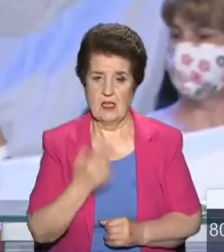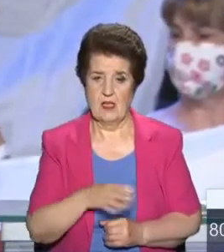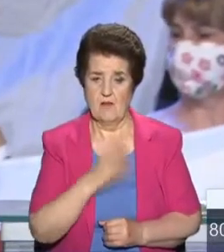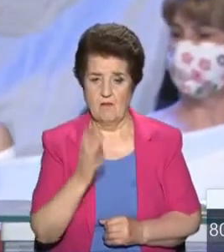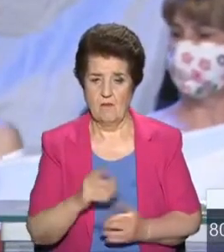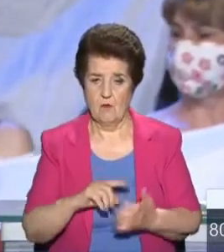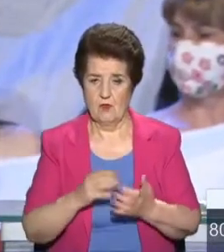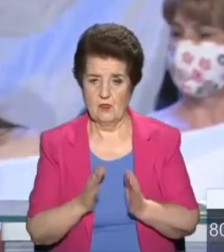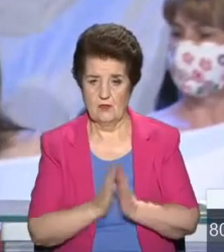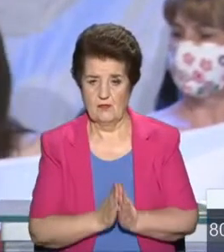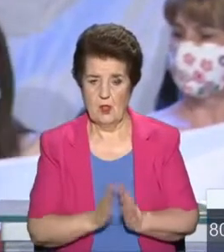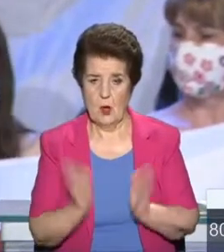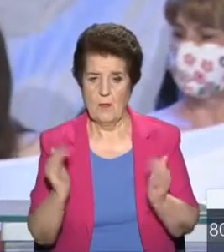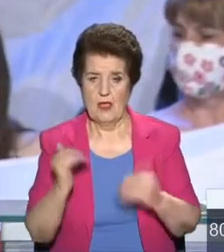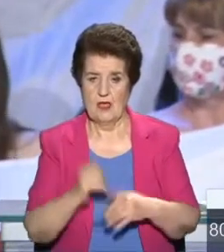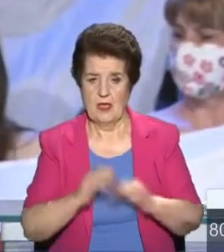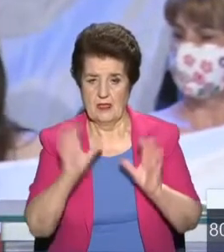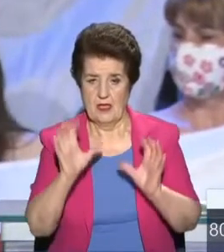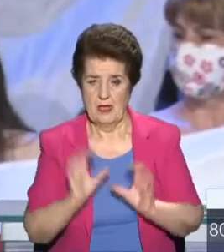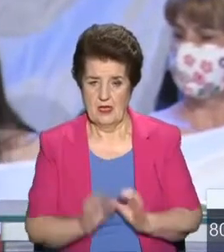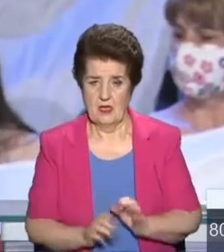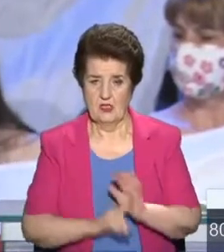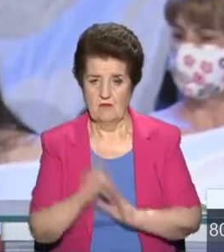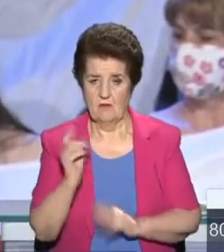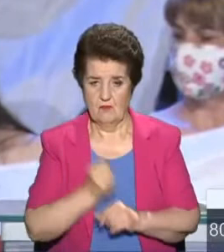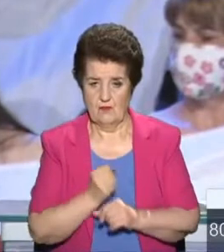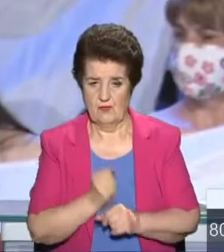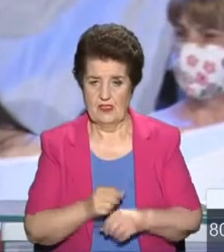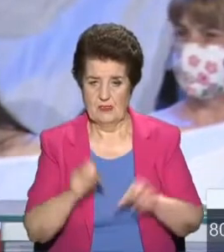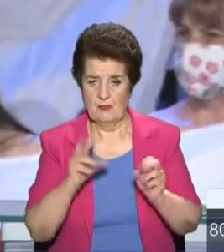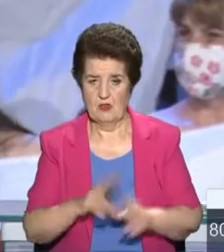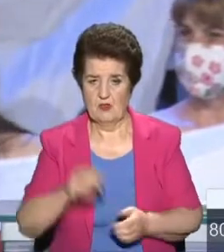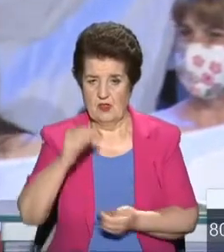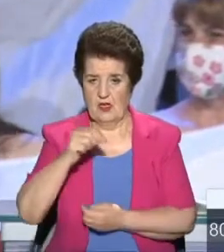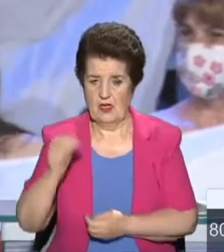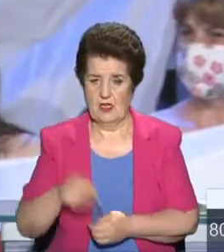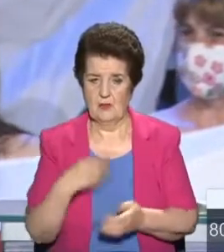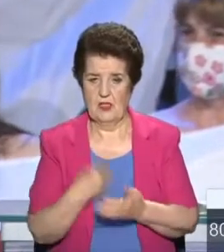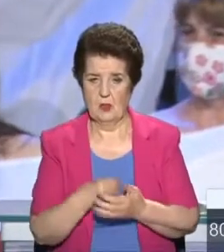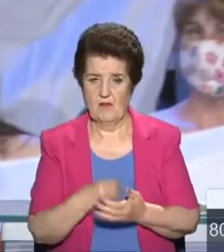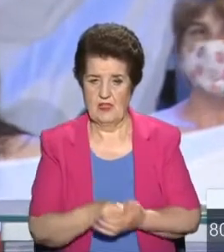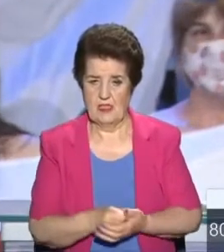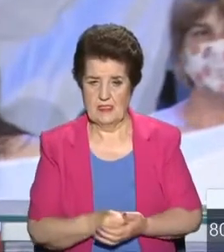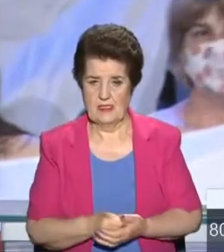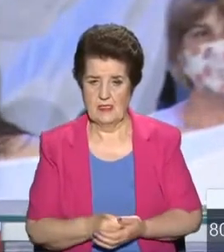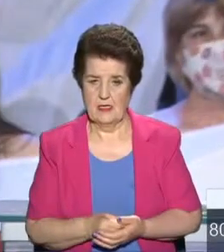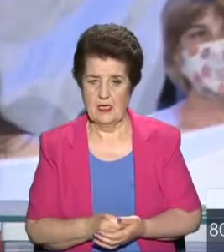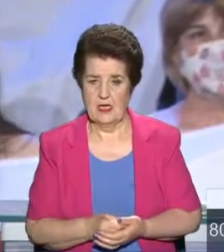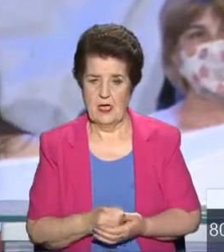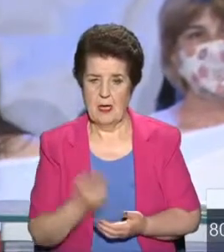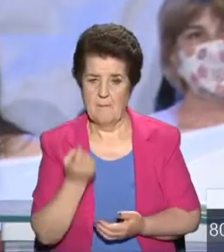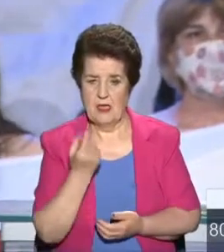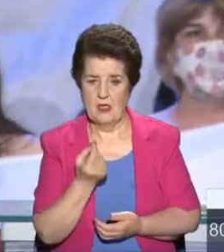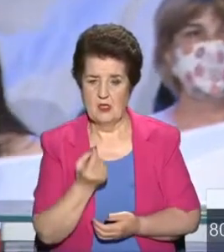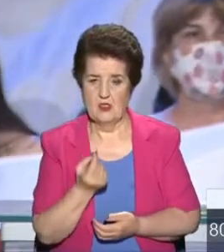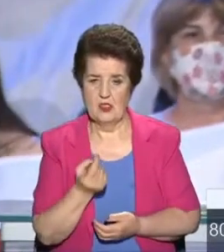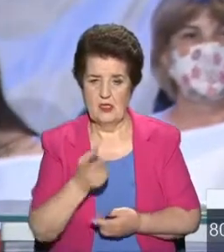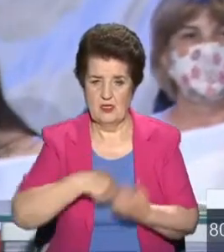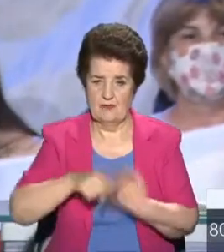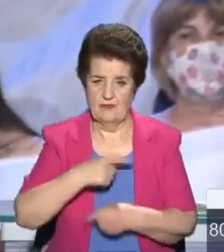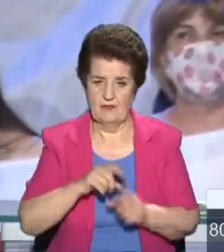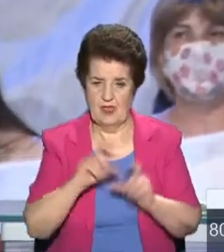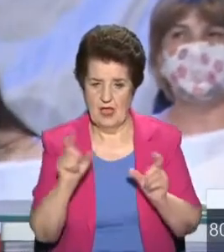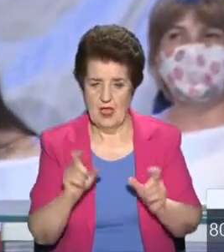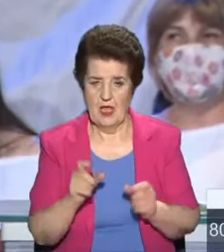pleca pentru adoptarea unui pachet de legi special pentru ape finanța mici antreprenori pentru a stimula